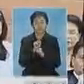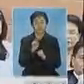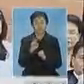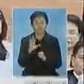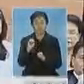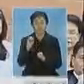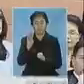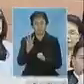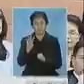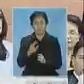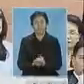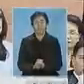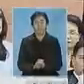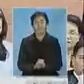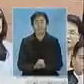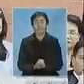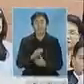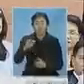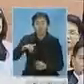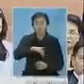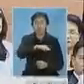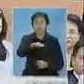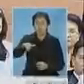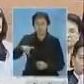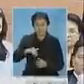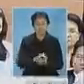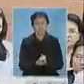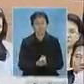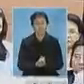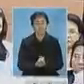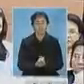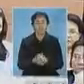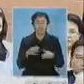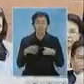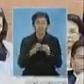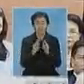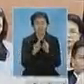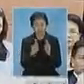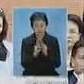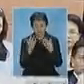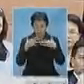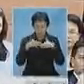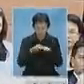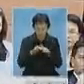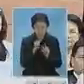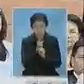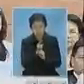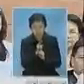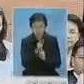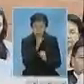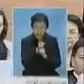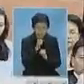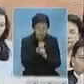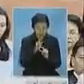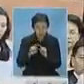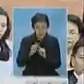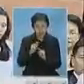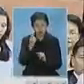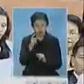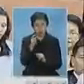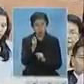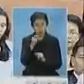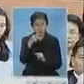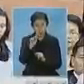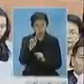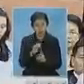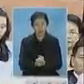2554ท่านที่เคารพครับมีการตั้งคณะกรรมการประสานและติดตามผลการดำเนินงานตามข้อเสนอแนะคอป